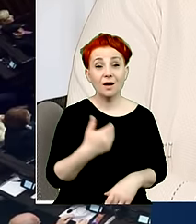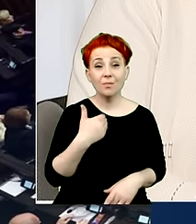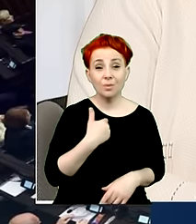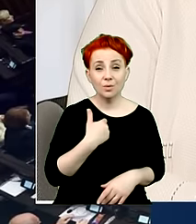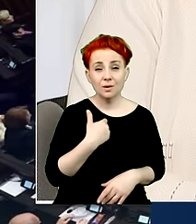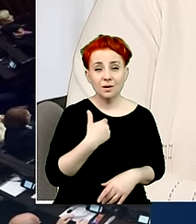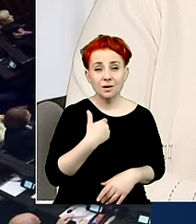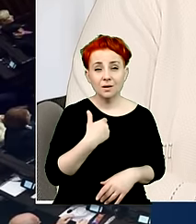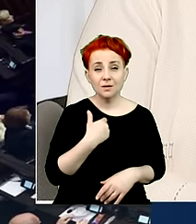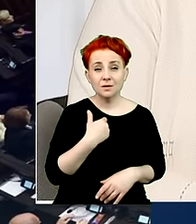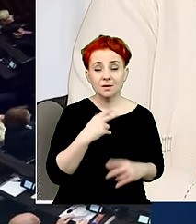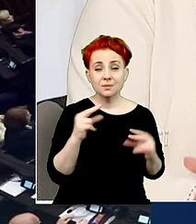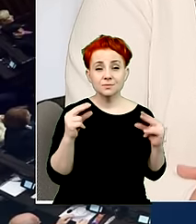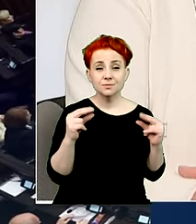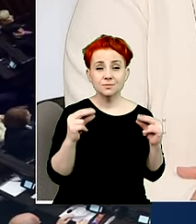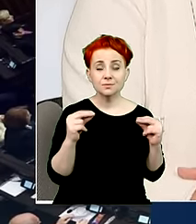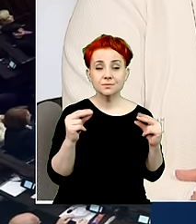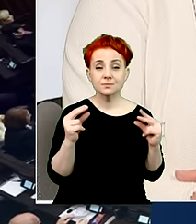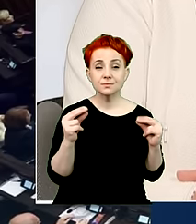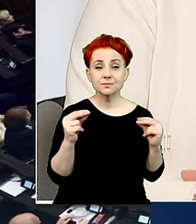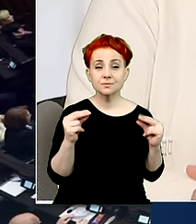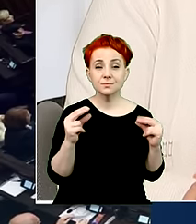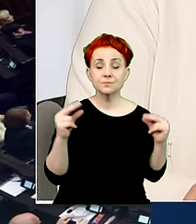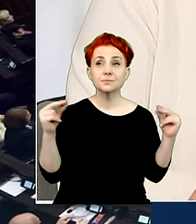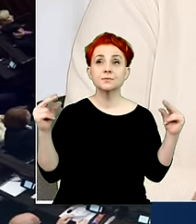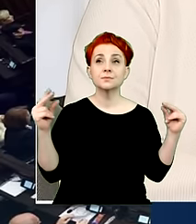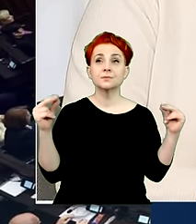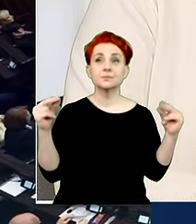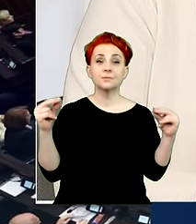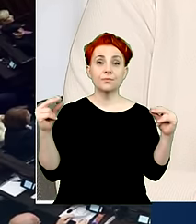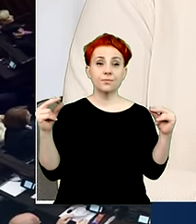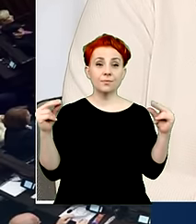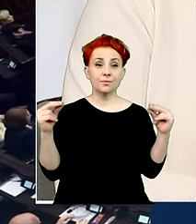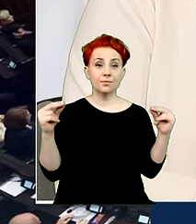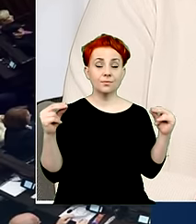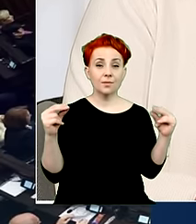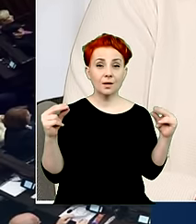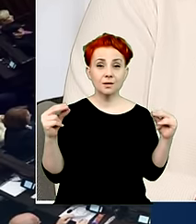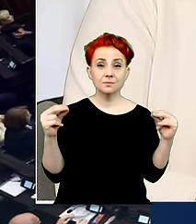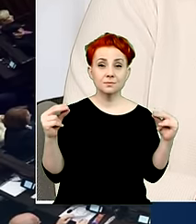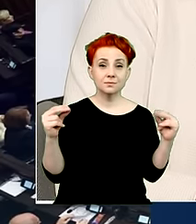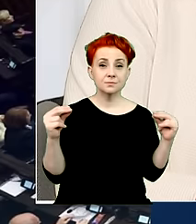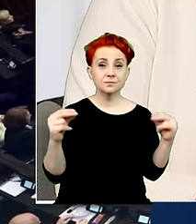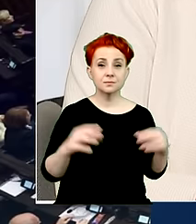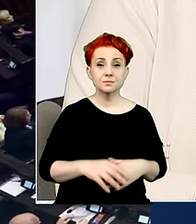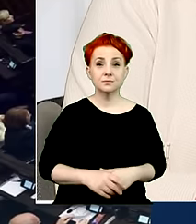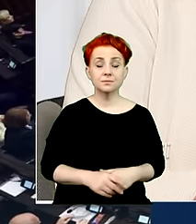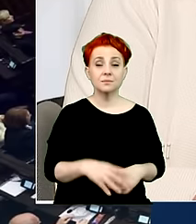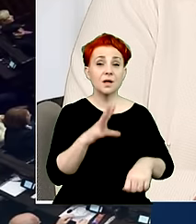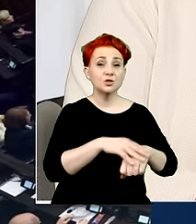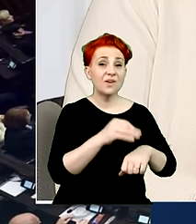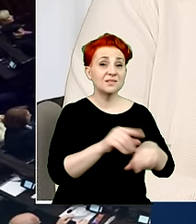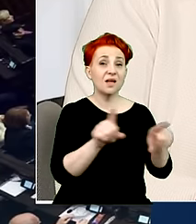pan, Szwedzi też ubolewają. Przekazuję teraz PiS-owi głos, bo już mamy niecałą minutę. Szwedzi też ubolewają tak mocno,